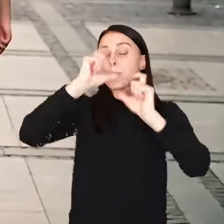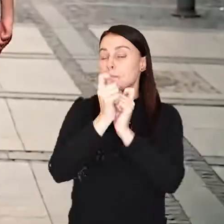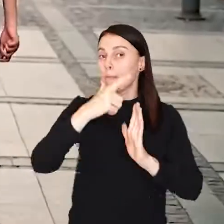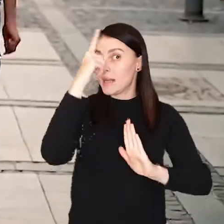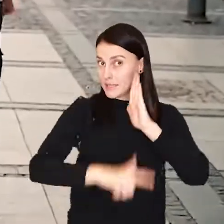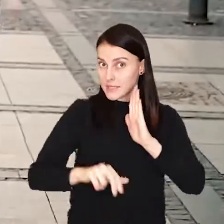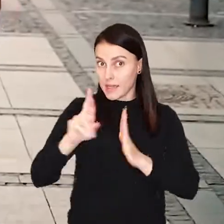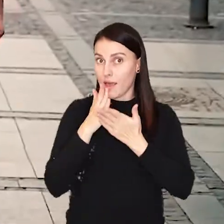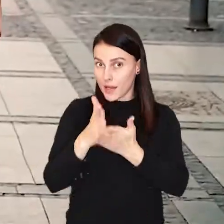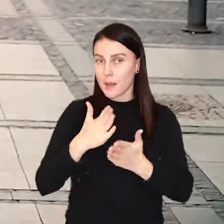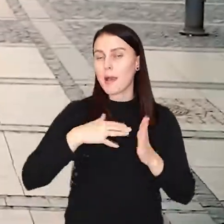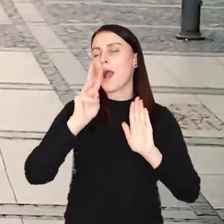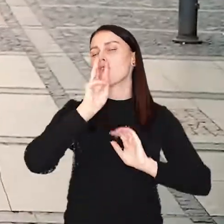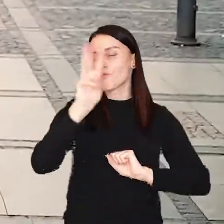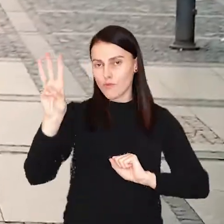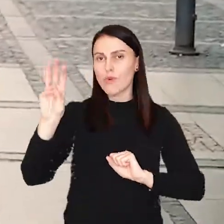naszej stronie